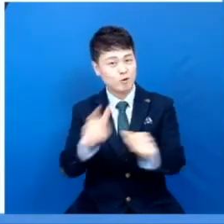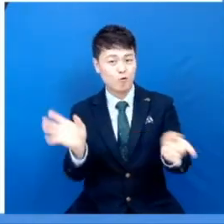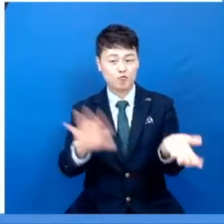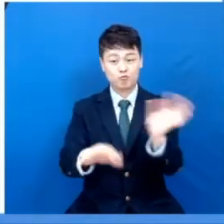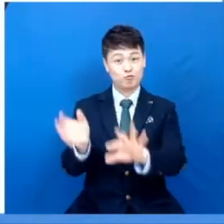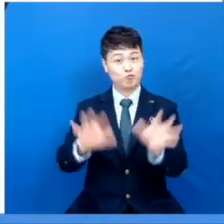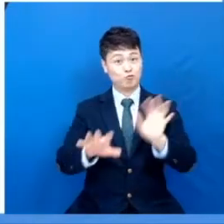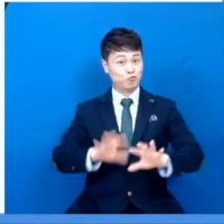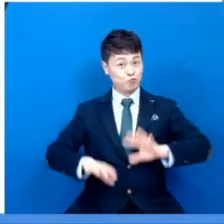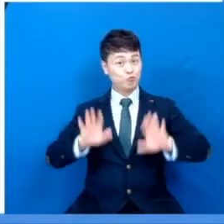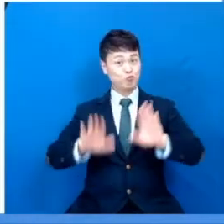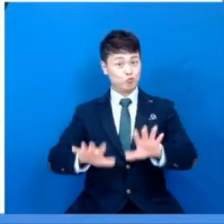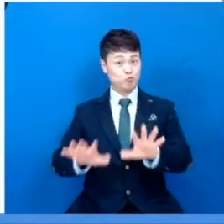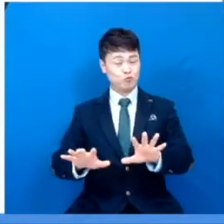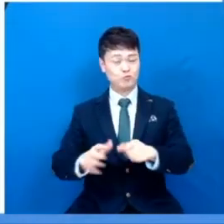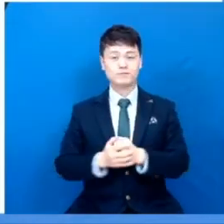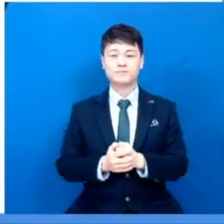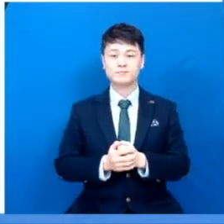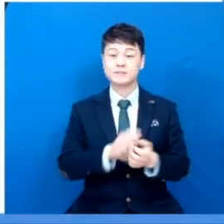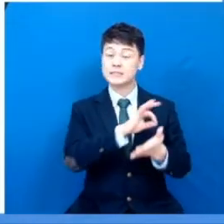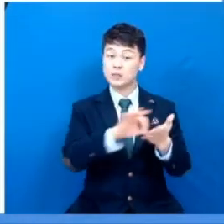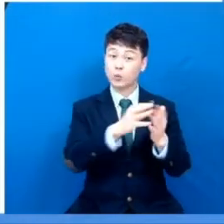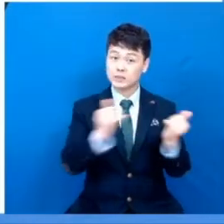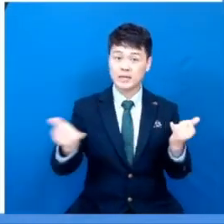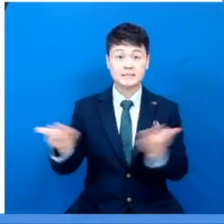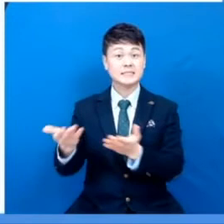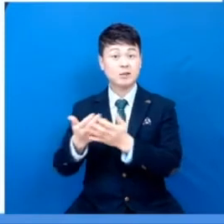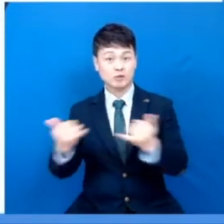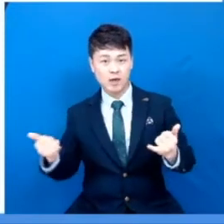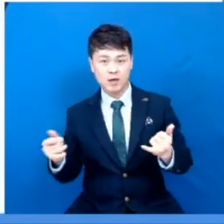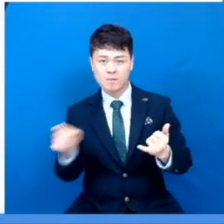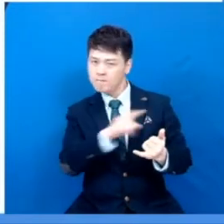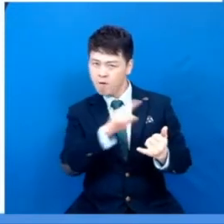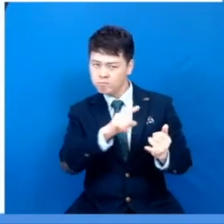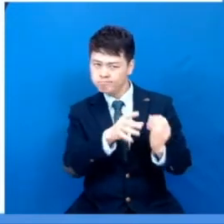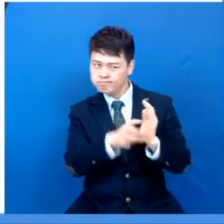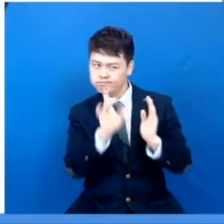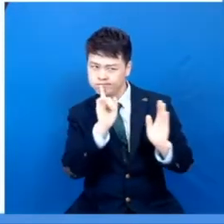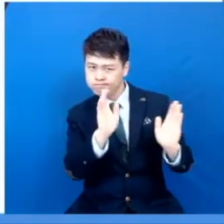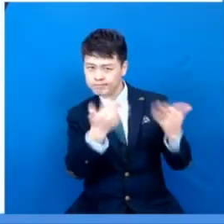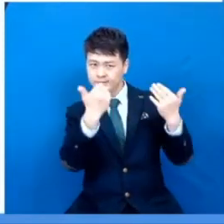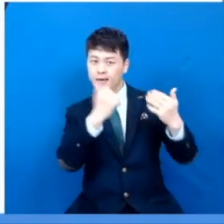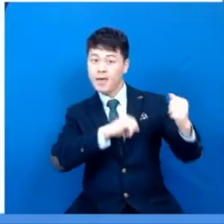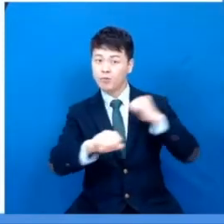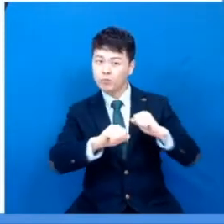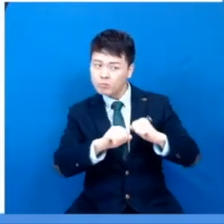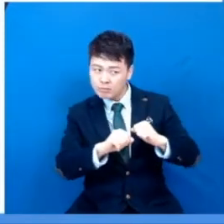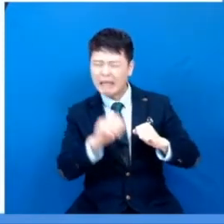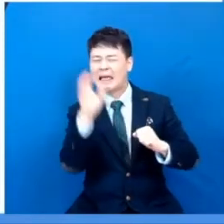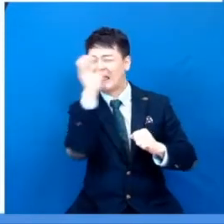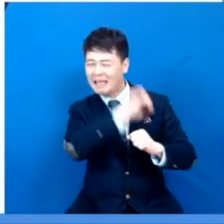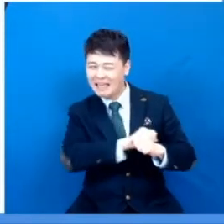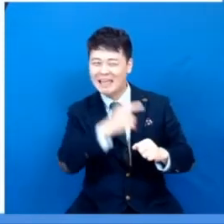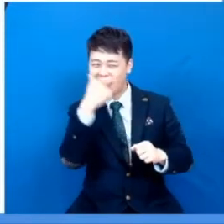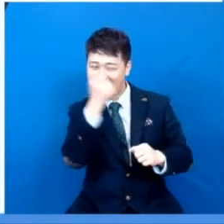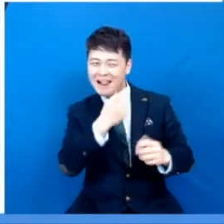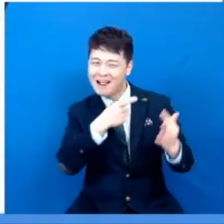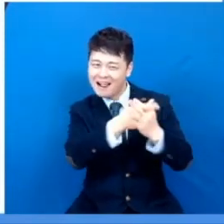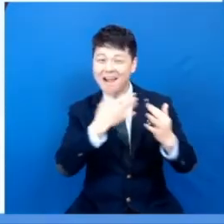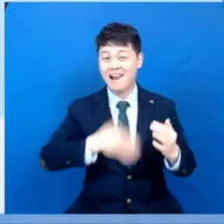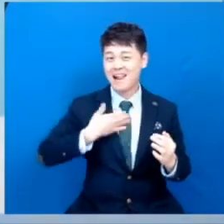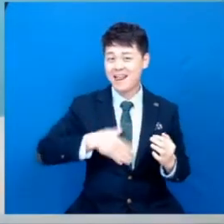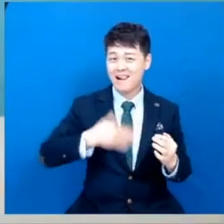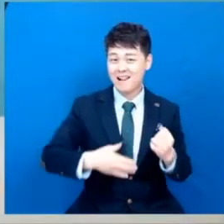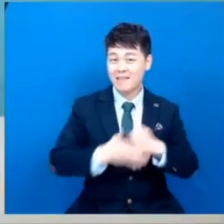되었고 기관 이용 잠이 직원들의 도전적인 행동에 대한 이해가 증가되므로 최 증 증